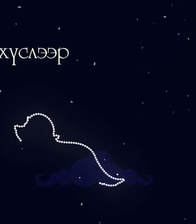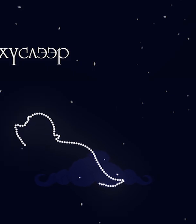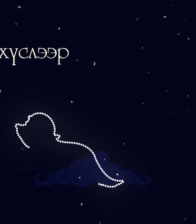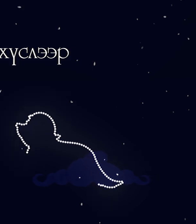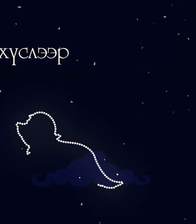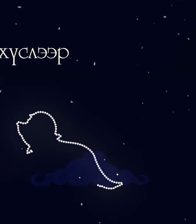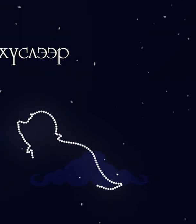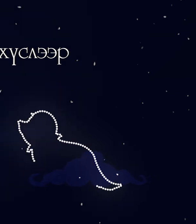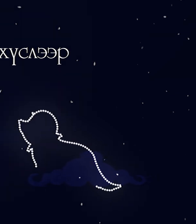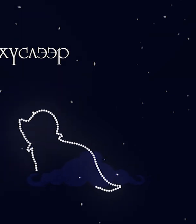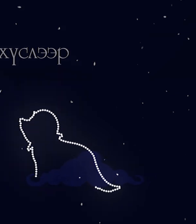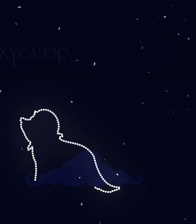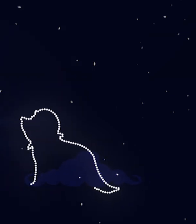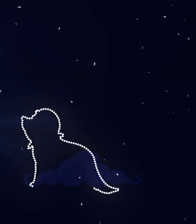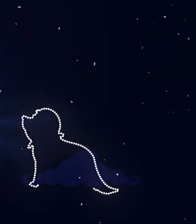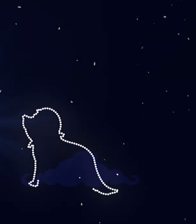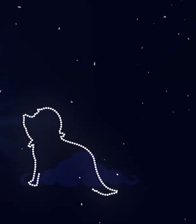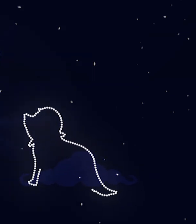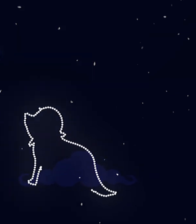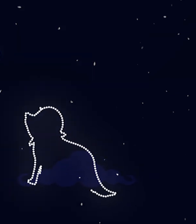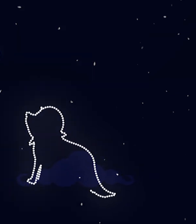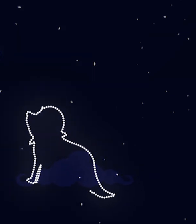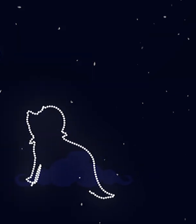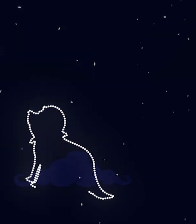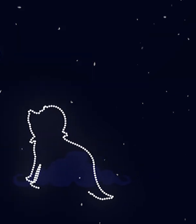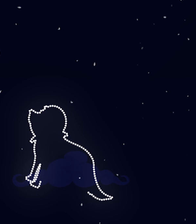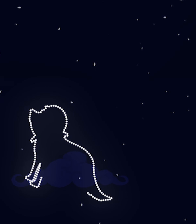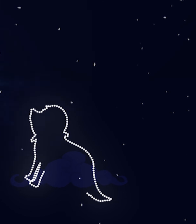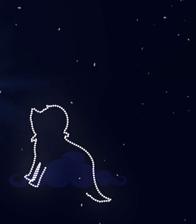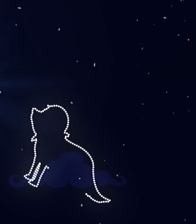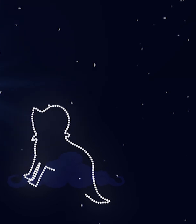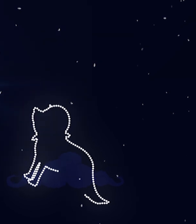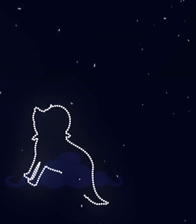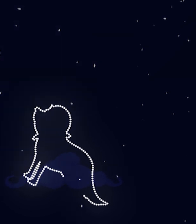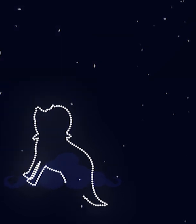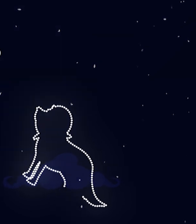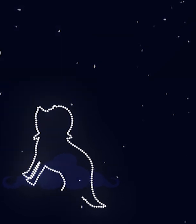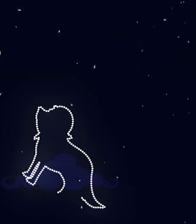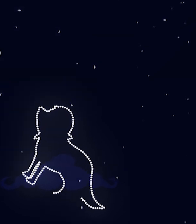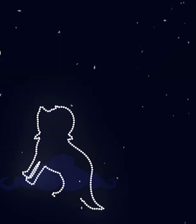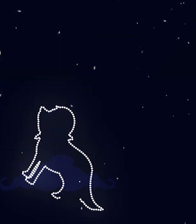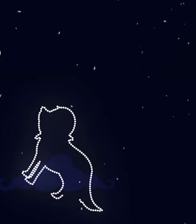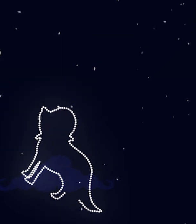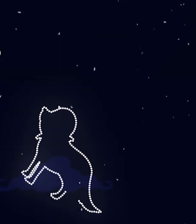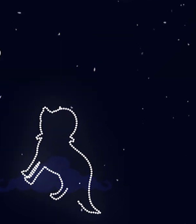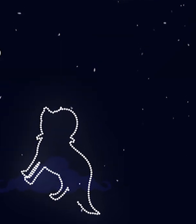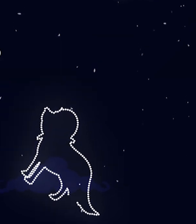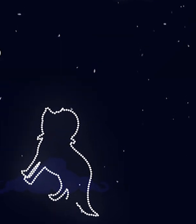Үлгэрийн аялал хүүхэд бүрийн хүслээр адал